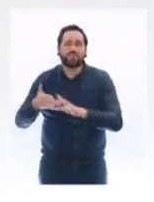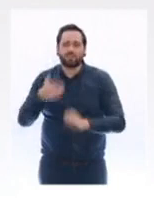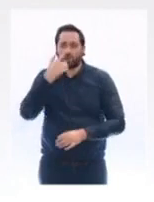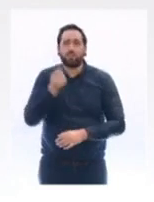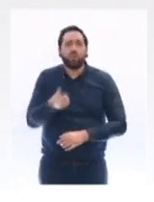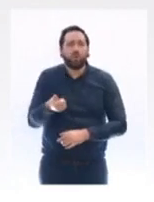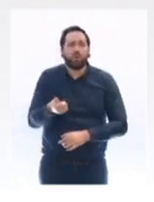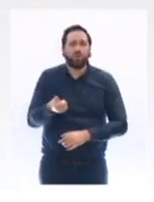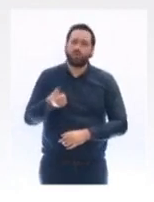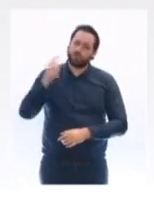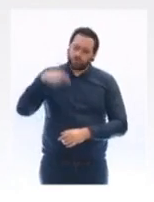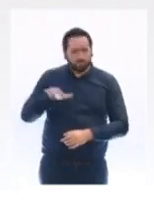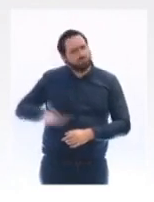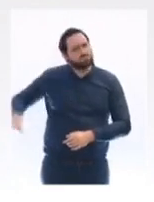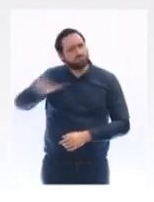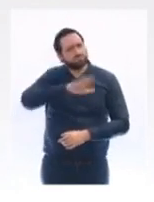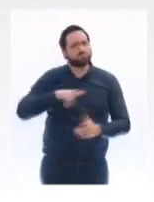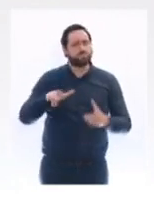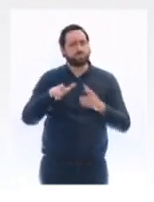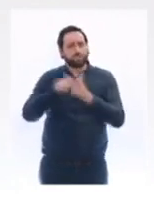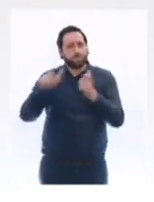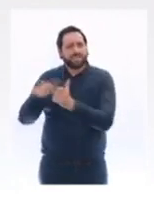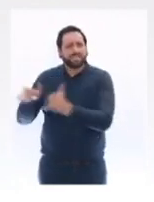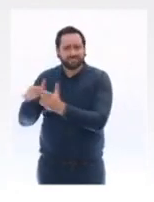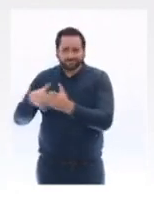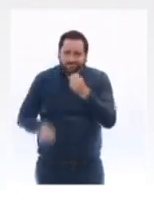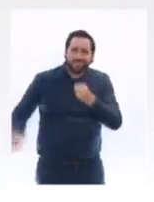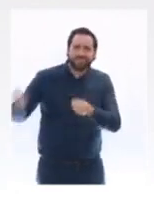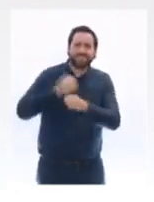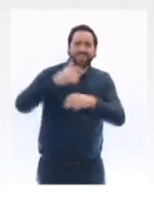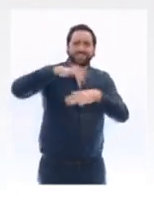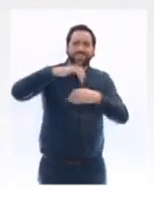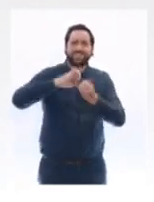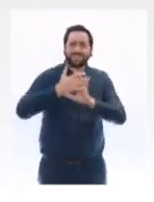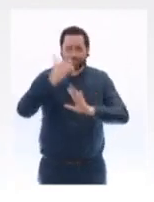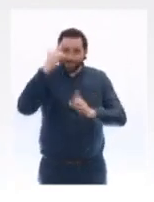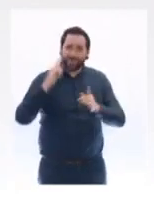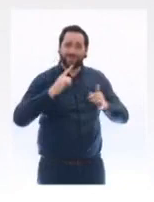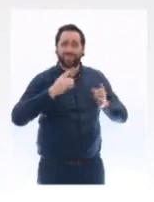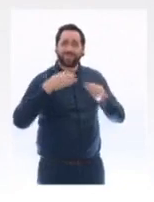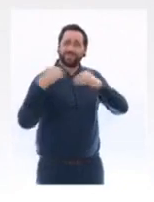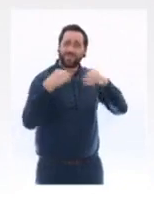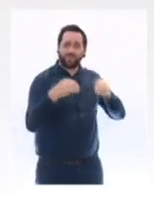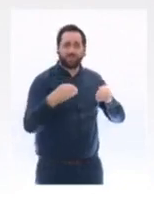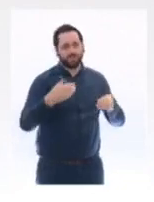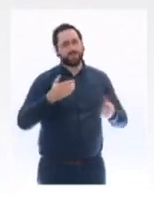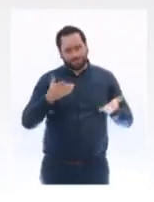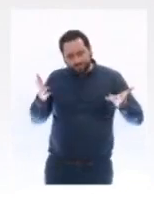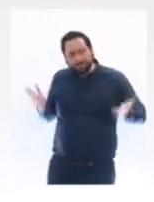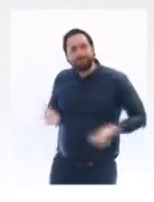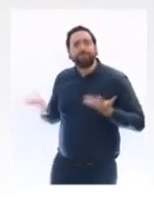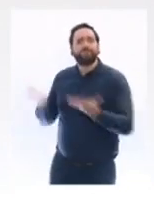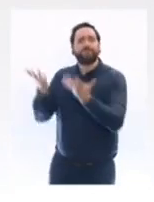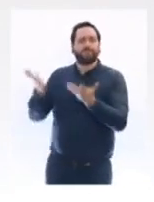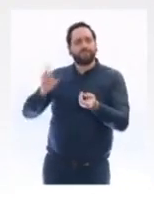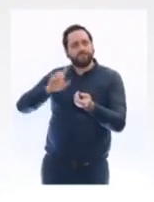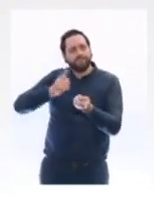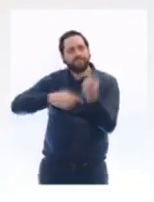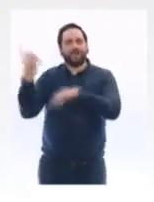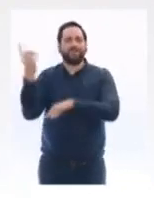économiques patriotiques, à soutenir ces initiatives des plus petites entreprises et des commerces parce que ça les aidera dans ces moments